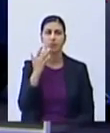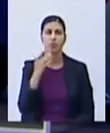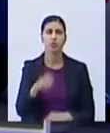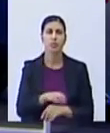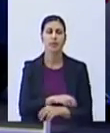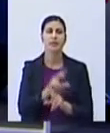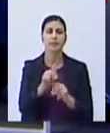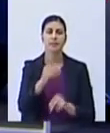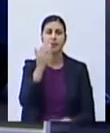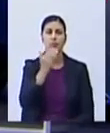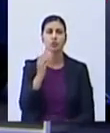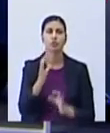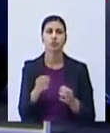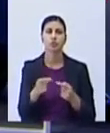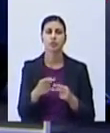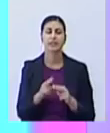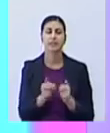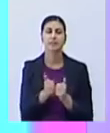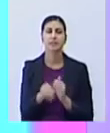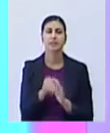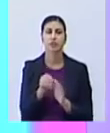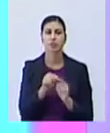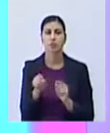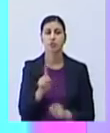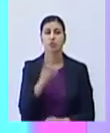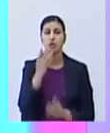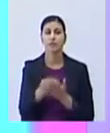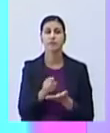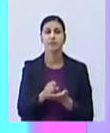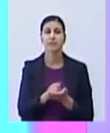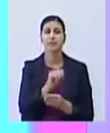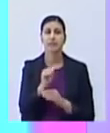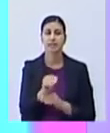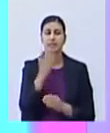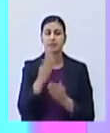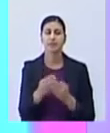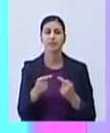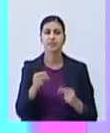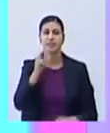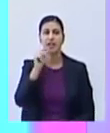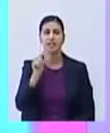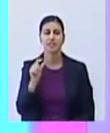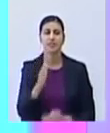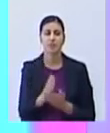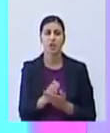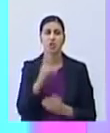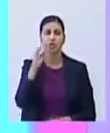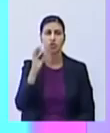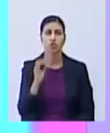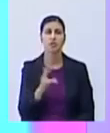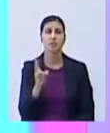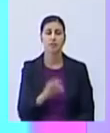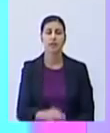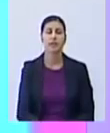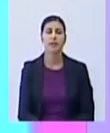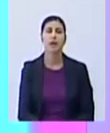პარტია პირდება მოსახლეობას სწორედ ამ წინა საარჩევნო პერიოდში რომ მათი პენსიები გაიზრდება სხვადასხვა რიცხვები გვესმის ხშირ შემთხვევაში